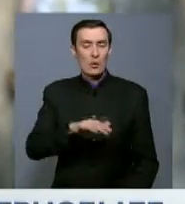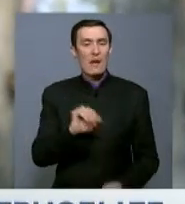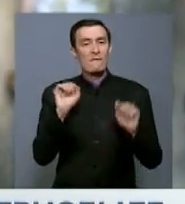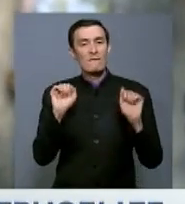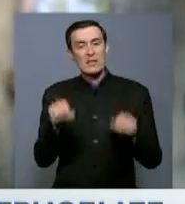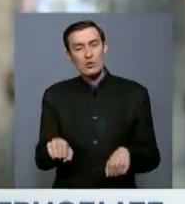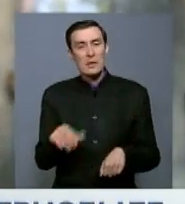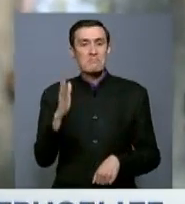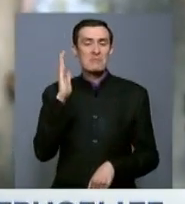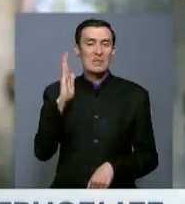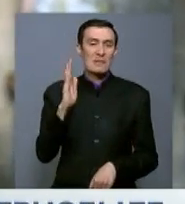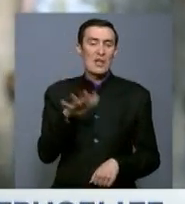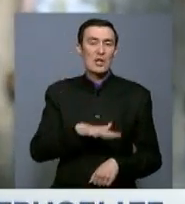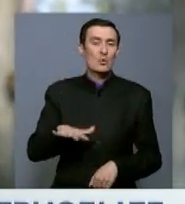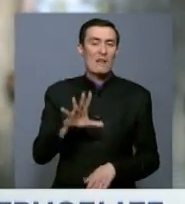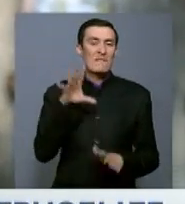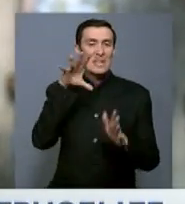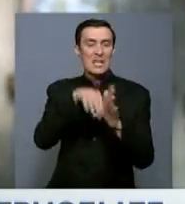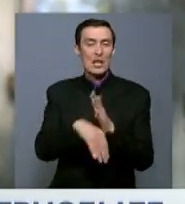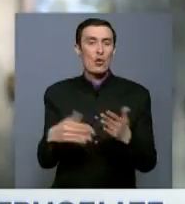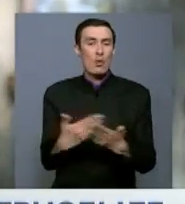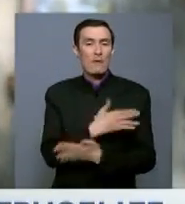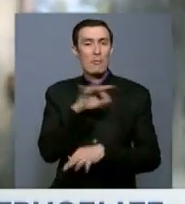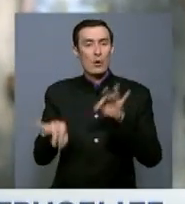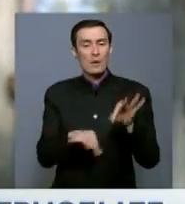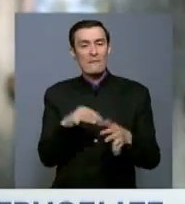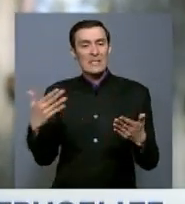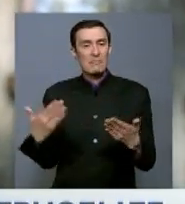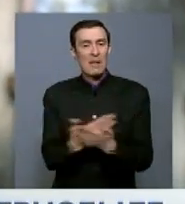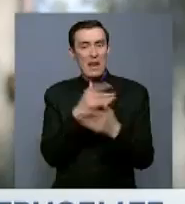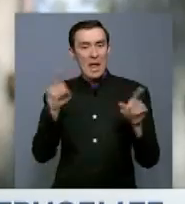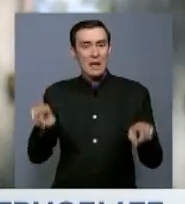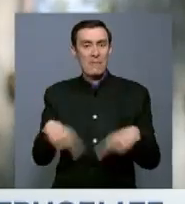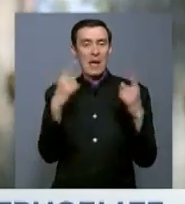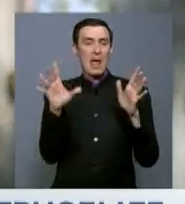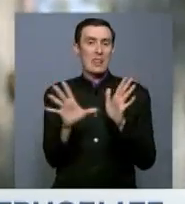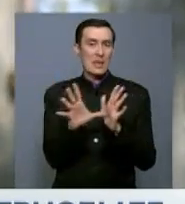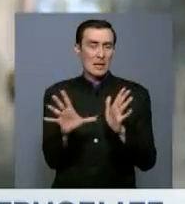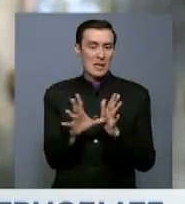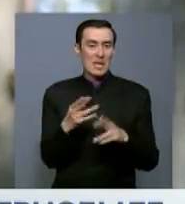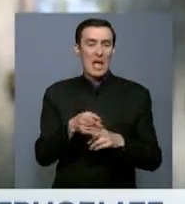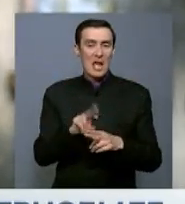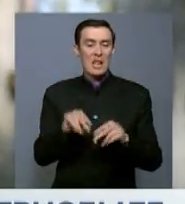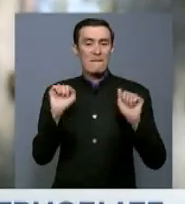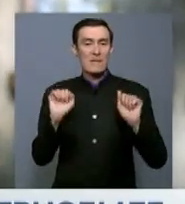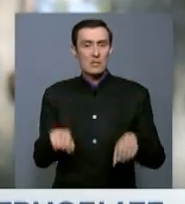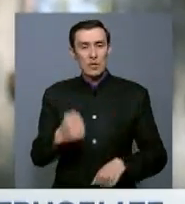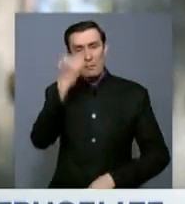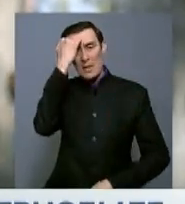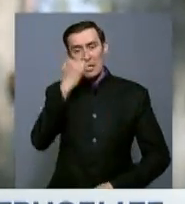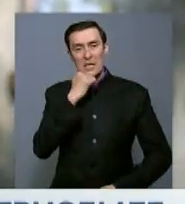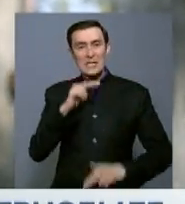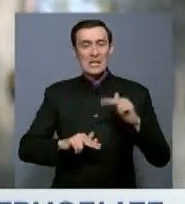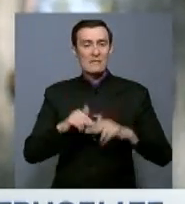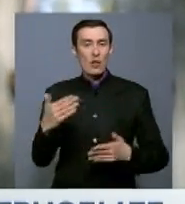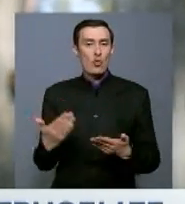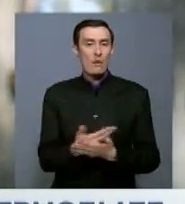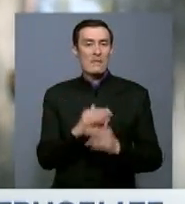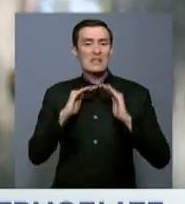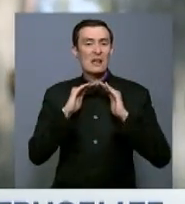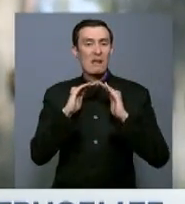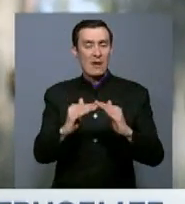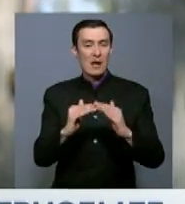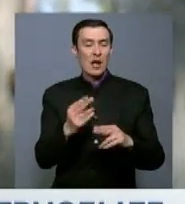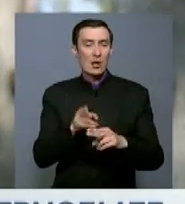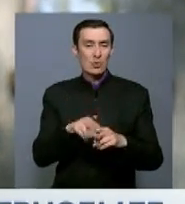как перспективную территорию для внедрения проектов по возобновляемой энергетике. Во многом это стало возможно благодаря строительству нового саркофага, который